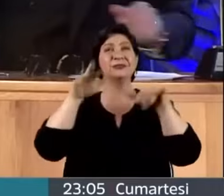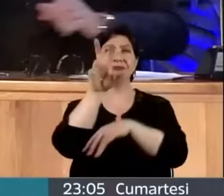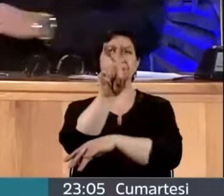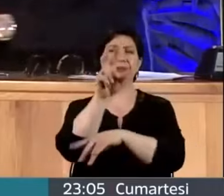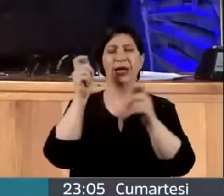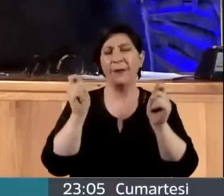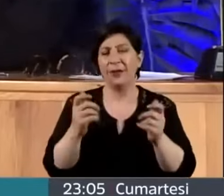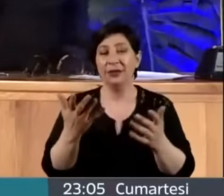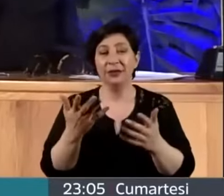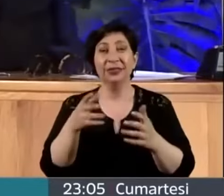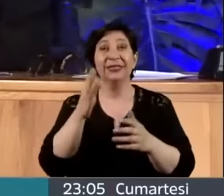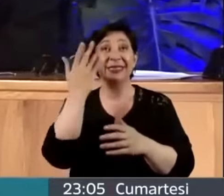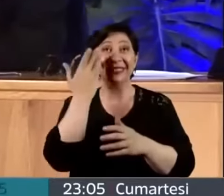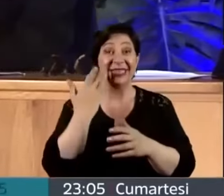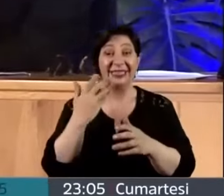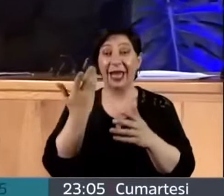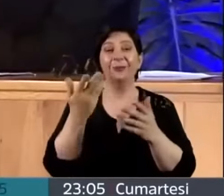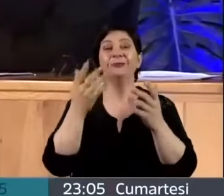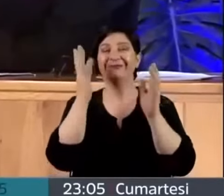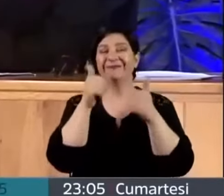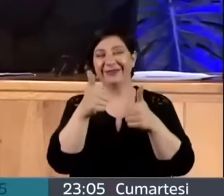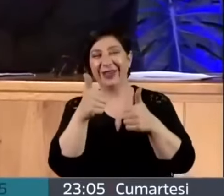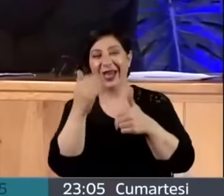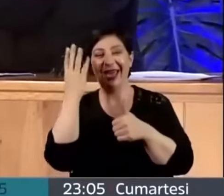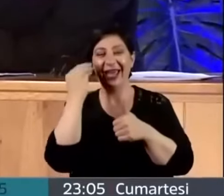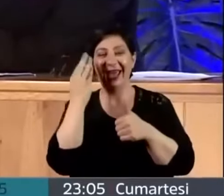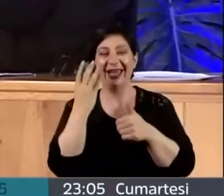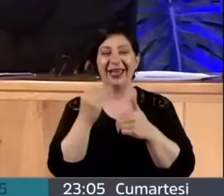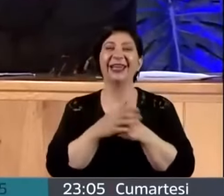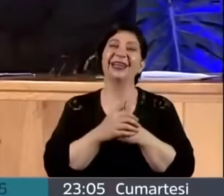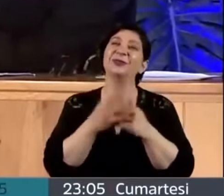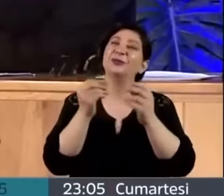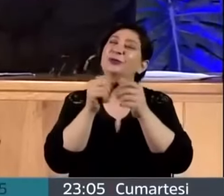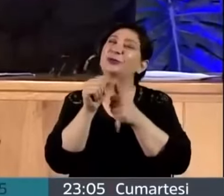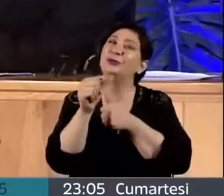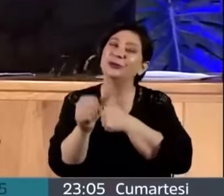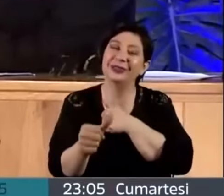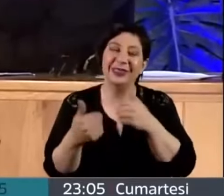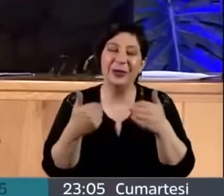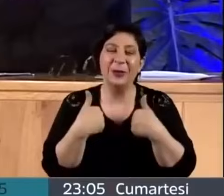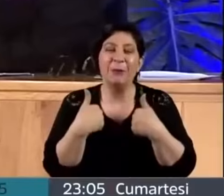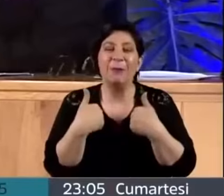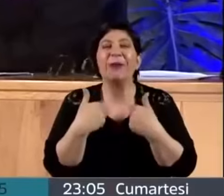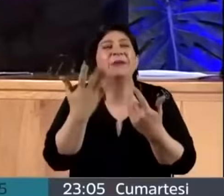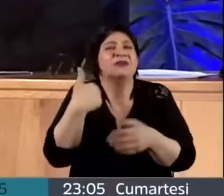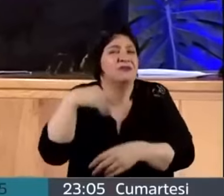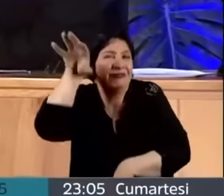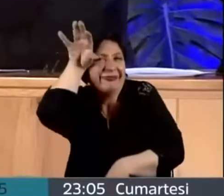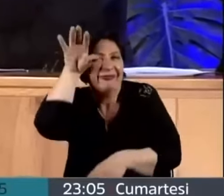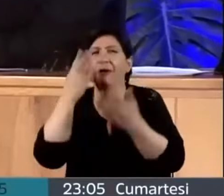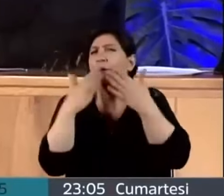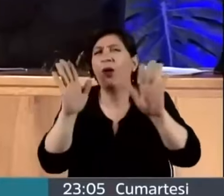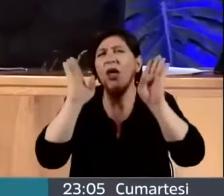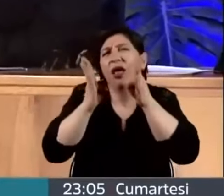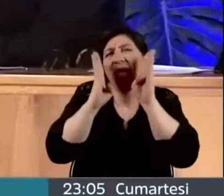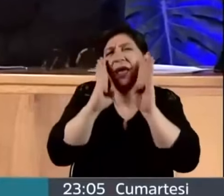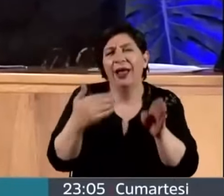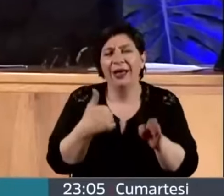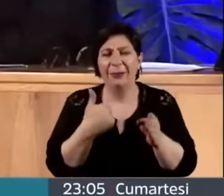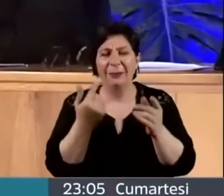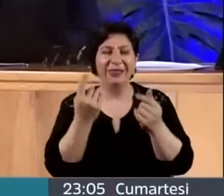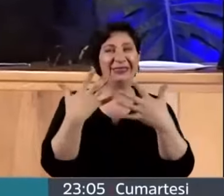bakabilirsiniz. Şimdi seyirciye baktığınız zaman hangi profil... Ha tamam, okey. O kadar ya uzun sürdü ki. Ya benim de hiç yani böyle takıntım yok. Evet. Onu söylemek istiyorum,